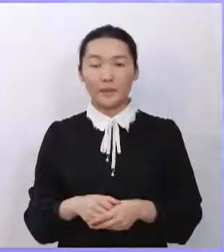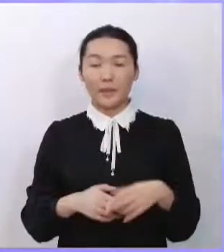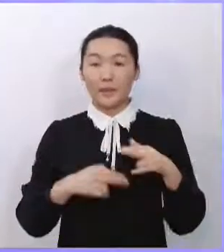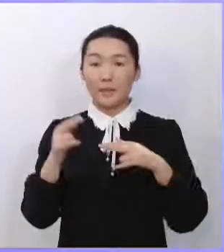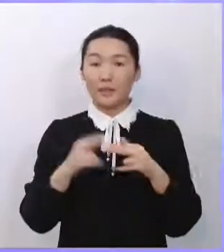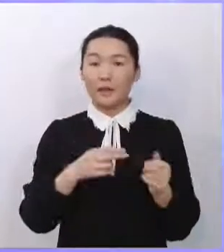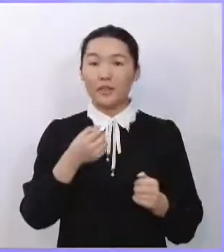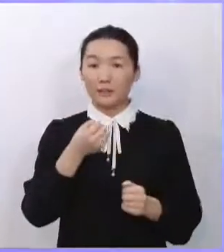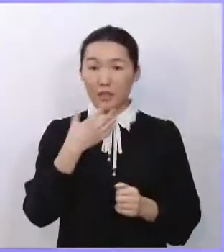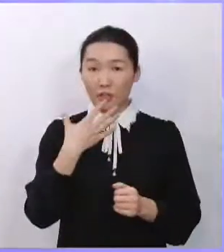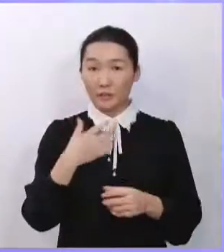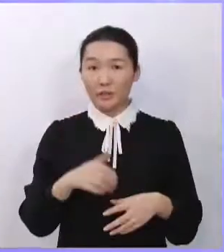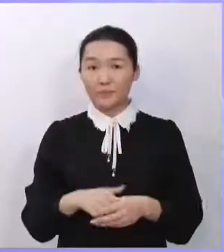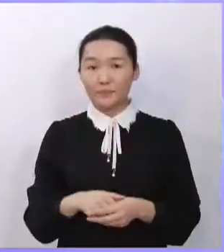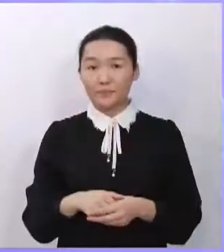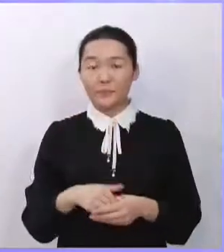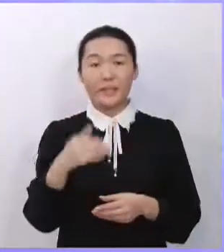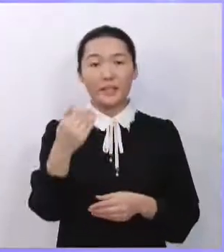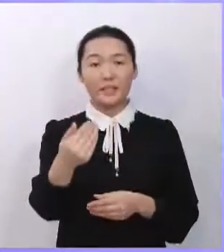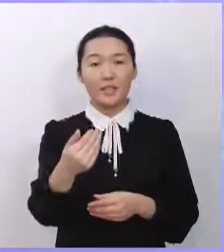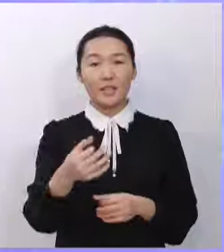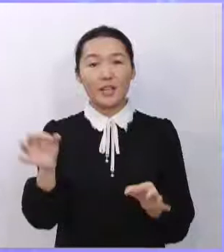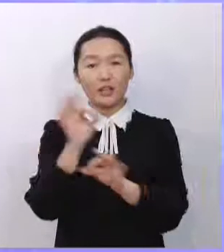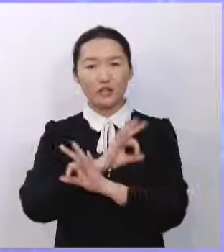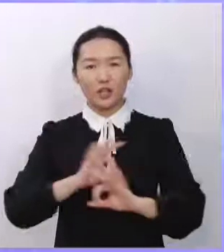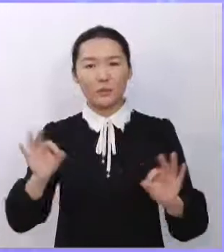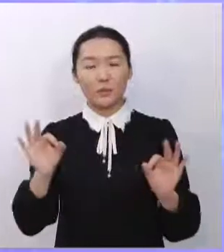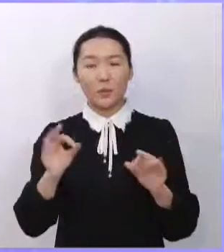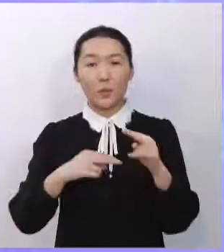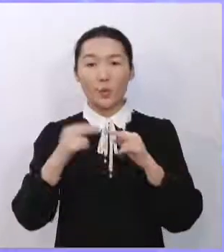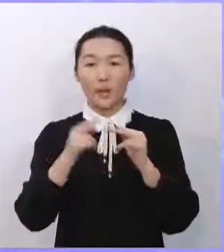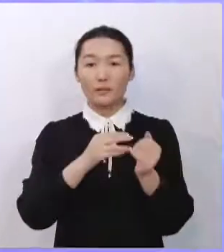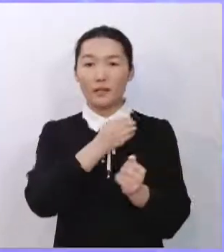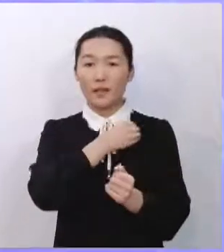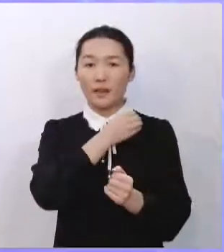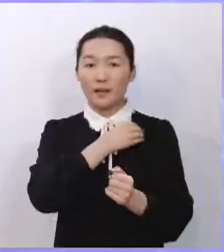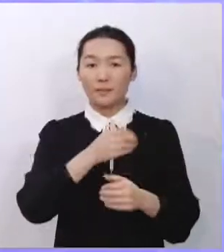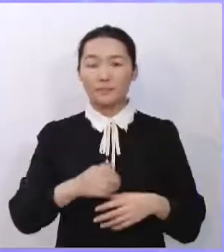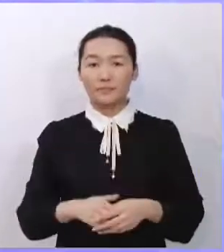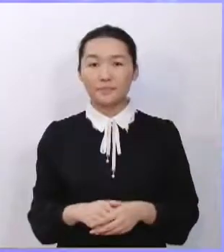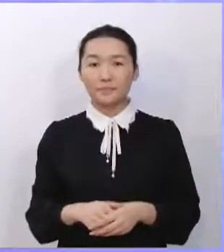Маанайыңар жакшыбы? Силерге жагымдуу маанай каалайм.